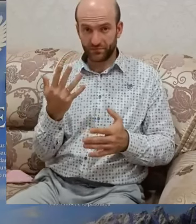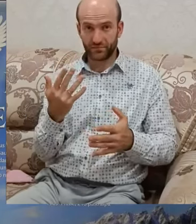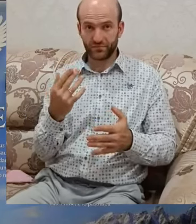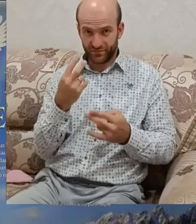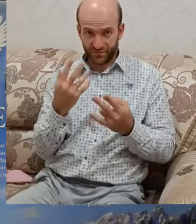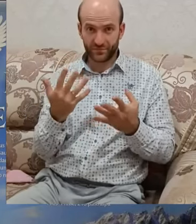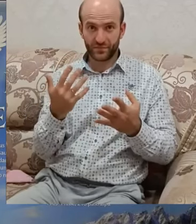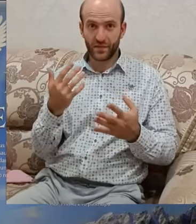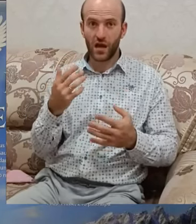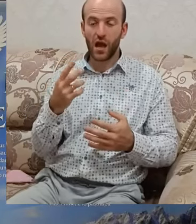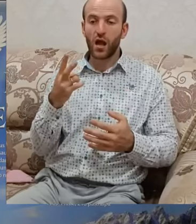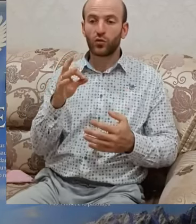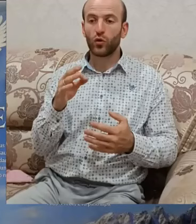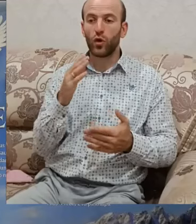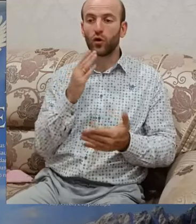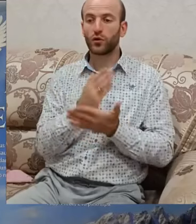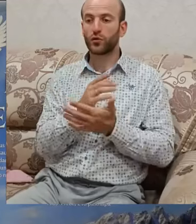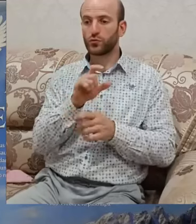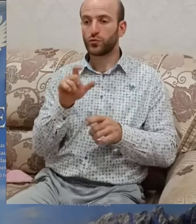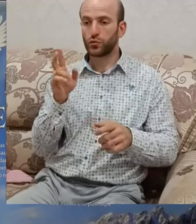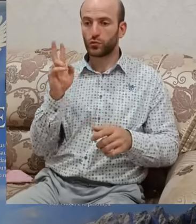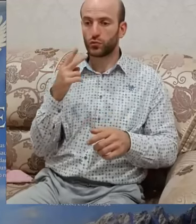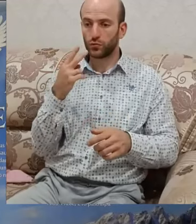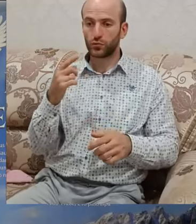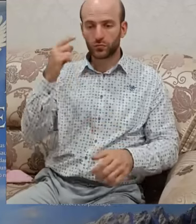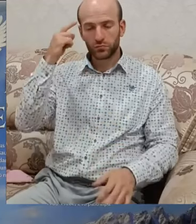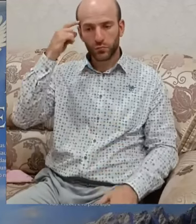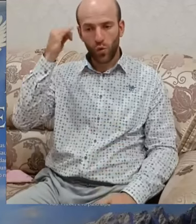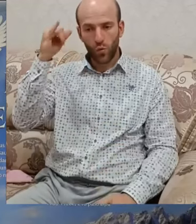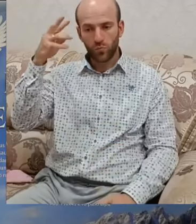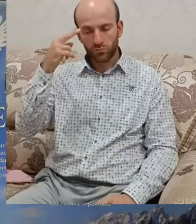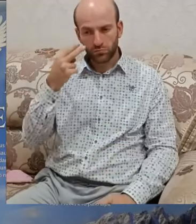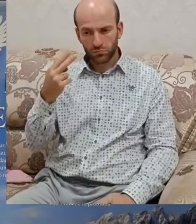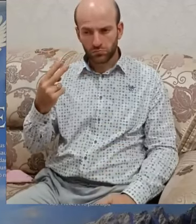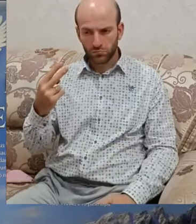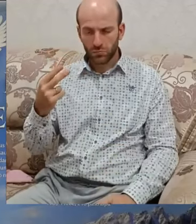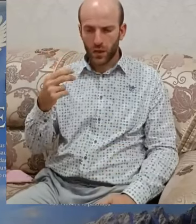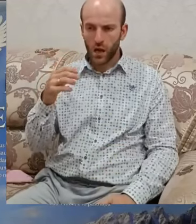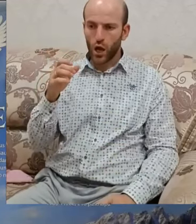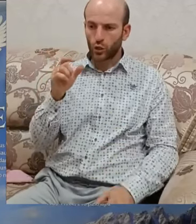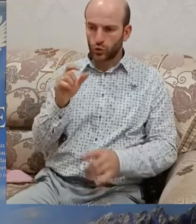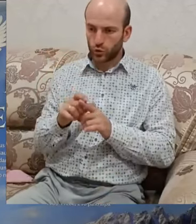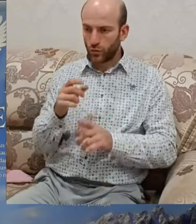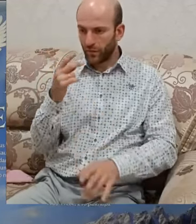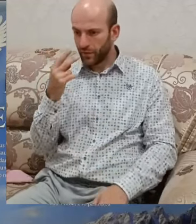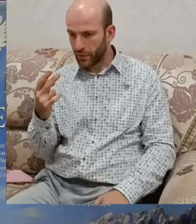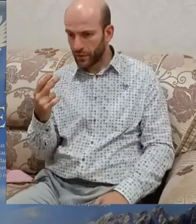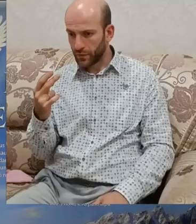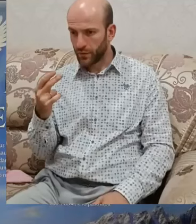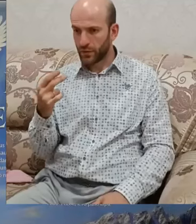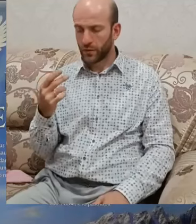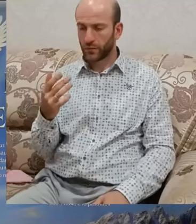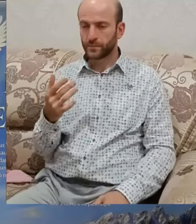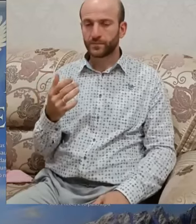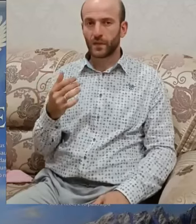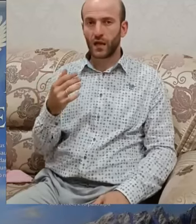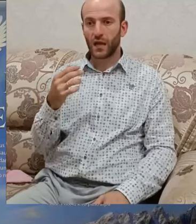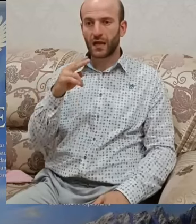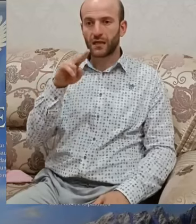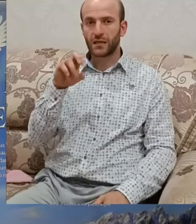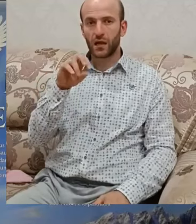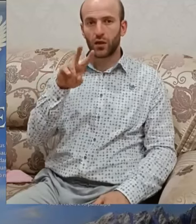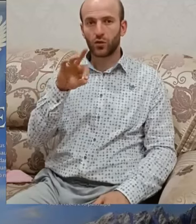не смотрит на интеллектуальную церковь. Ji mato žodį. Оно видит слово. Ir ji buvo iššaukta iš tų didžiųjų denominacijų. И она